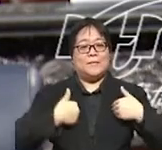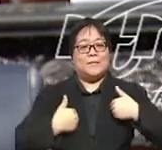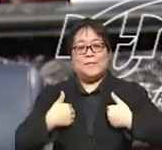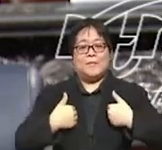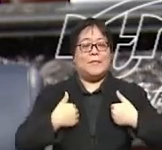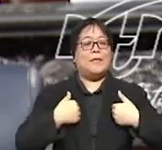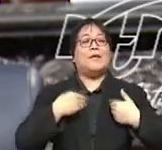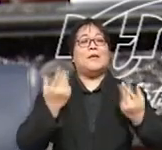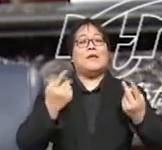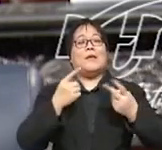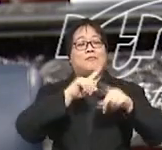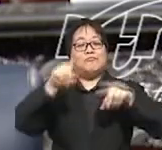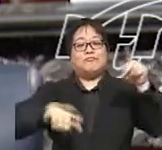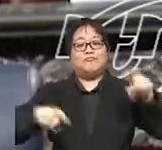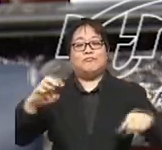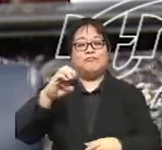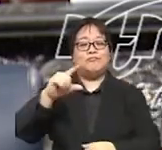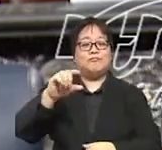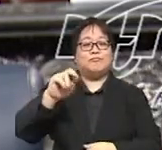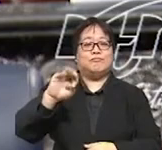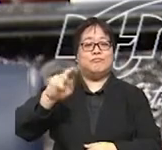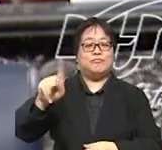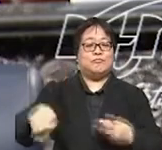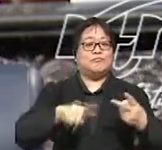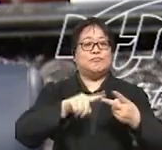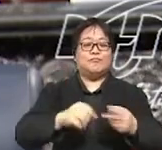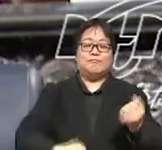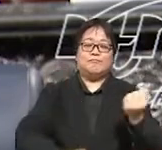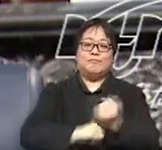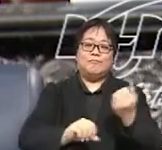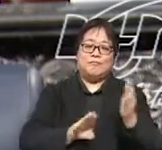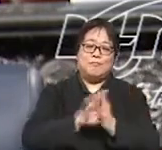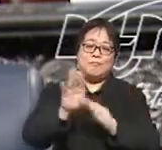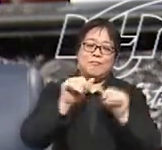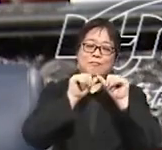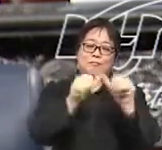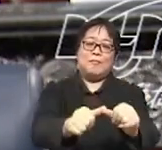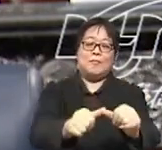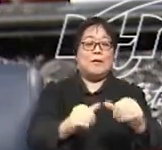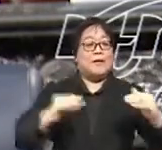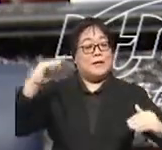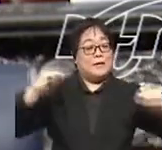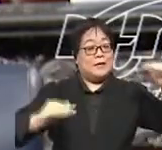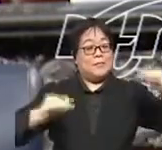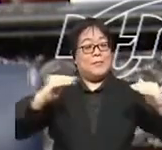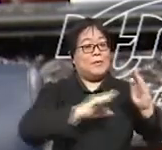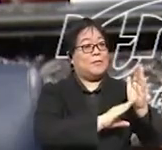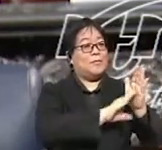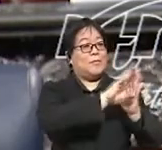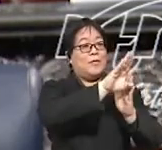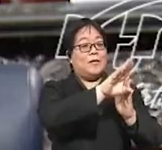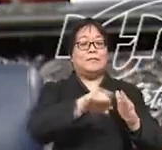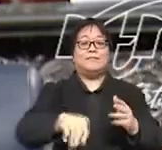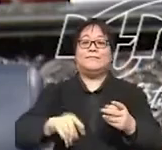kepegawaian genetik yang keduanya menyokong pembangunan Lestari yang tadi lah keseimbangan antara pembangunan yang